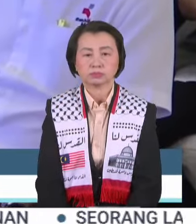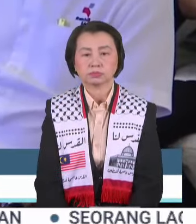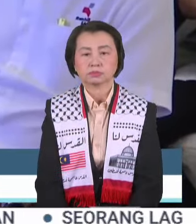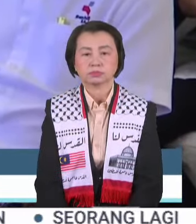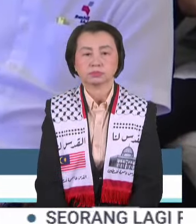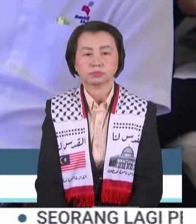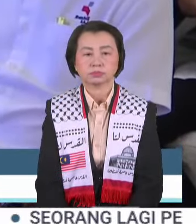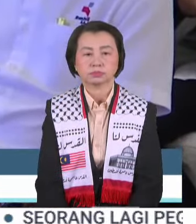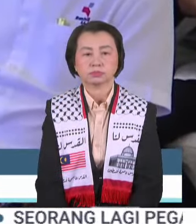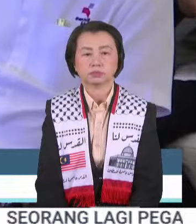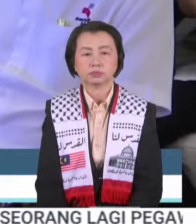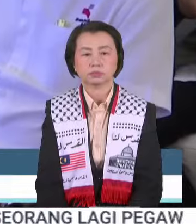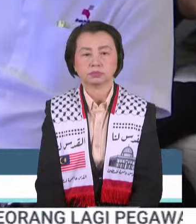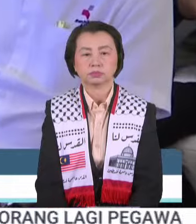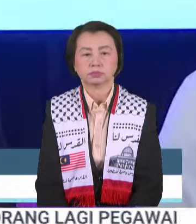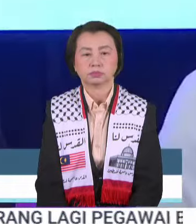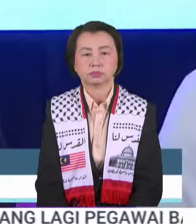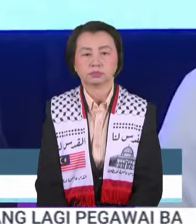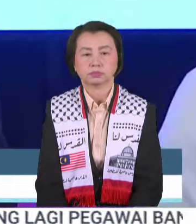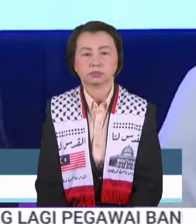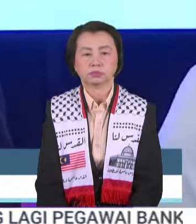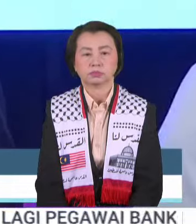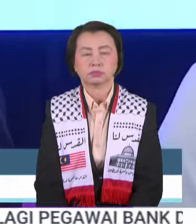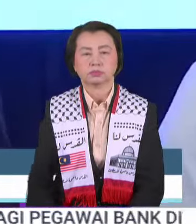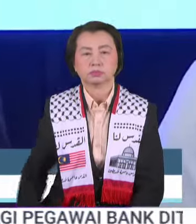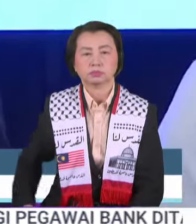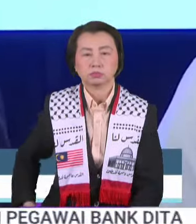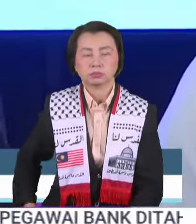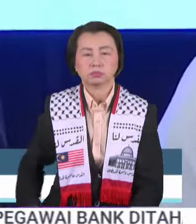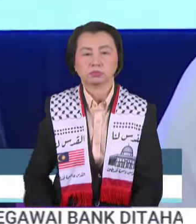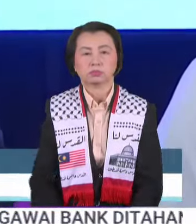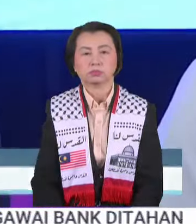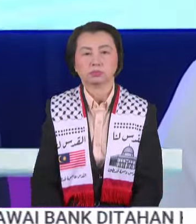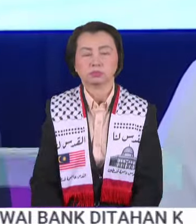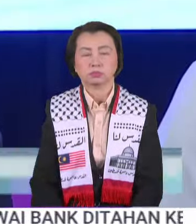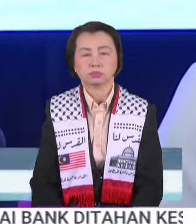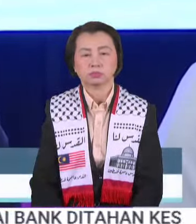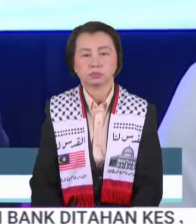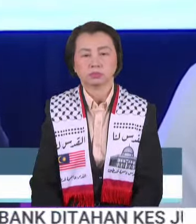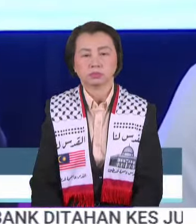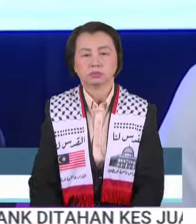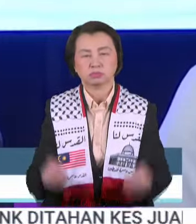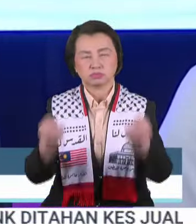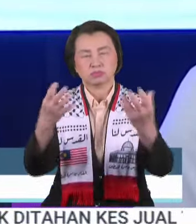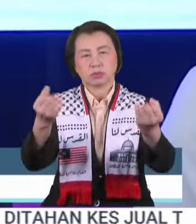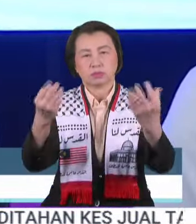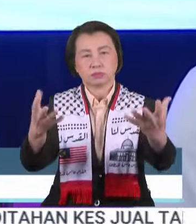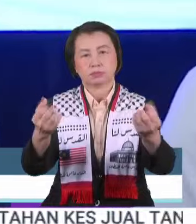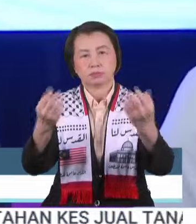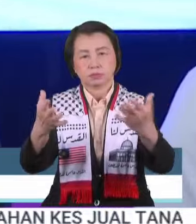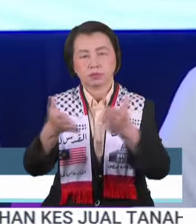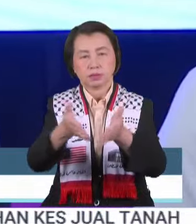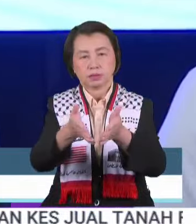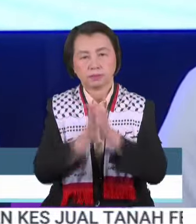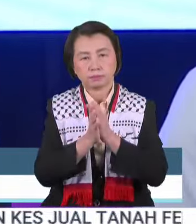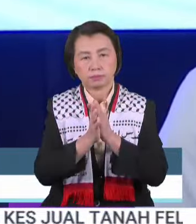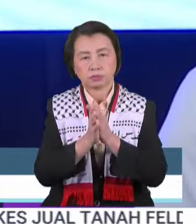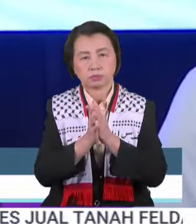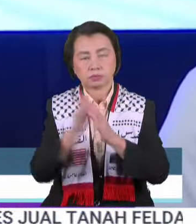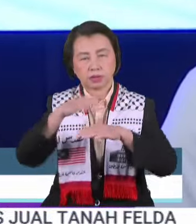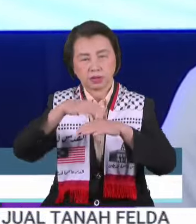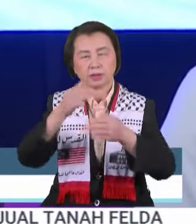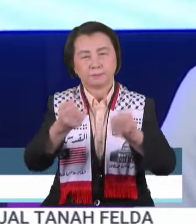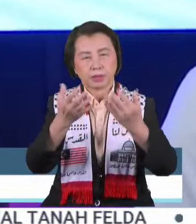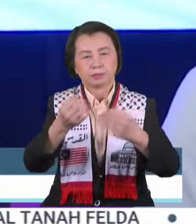membenteras rasuah, membendung salah. Jadi bila dia dah terlalu banyak, terlalu ramai, permintaan